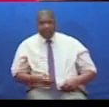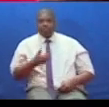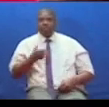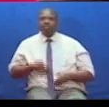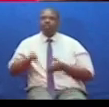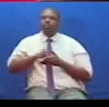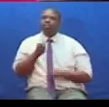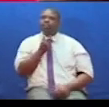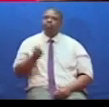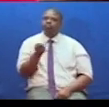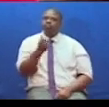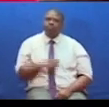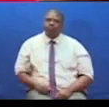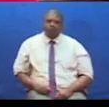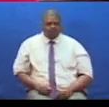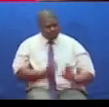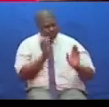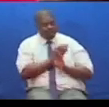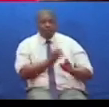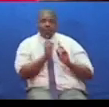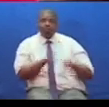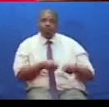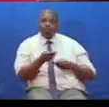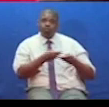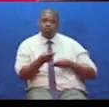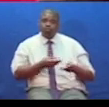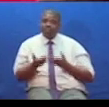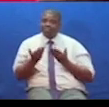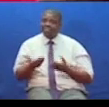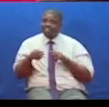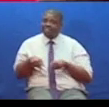tu kwamba kwa hali tulionayo ya uchumi sasa hivi,